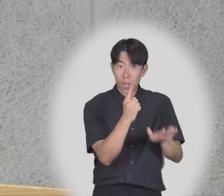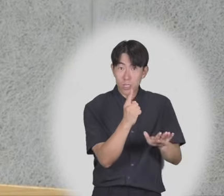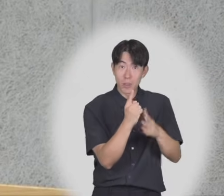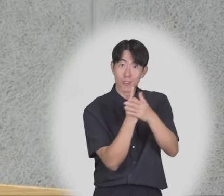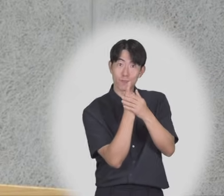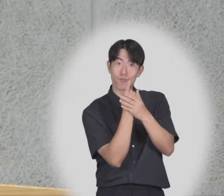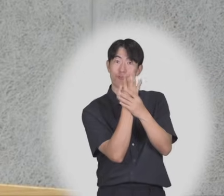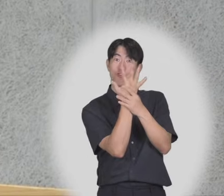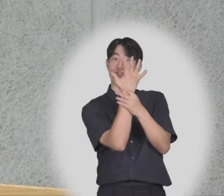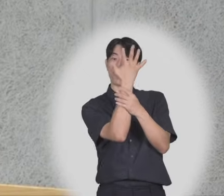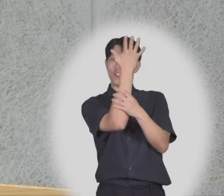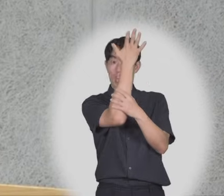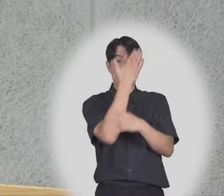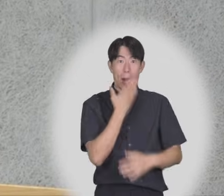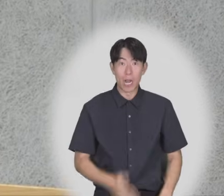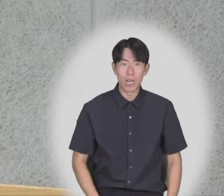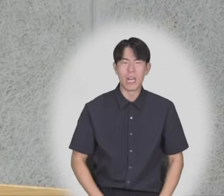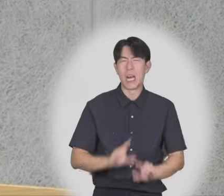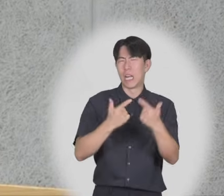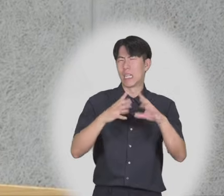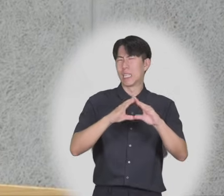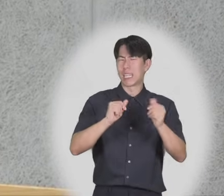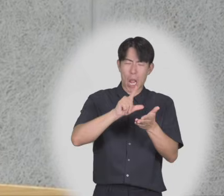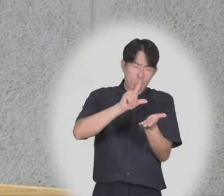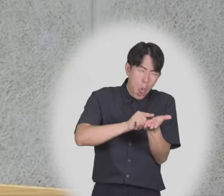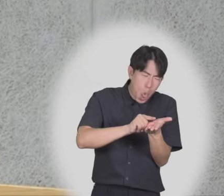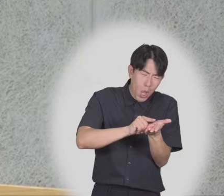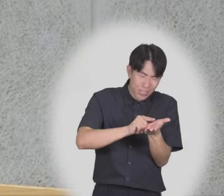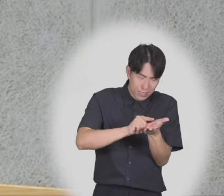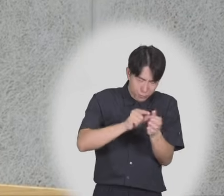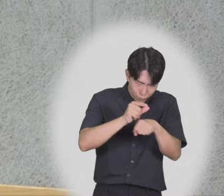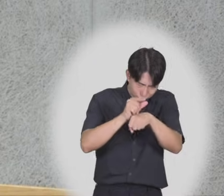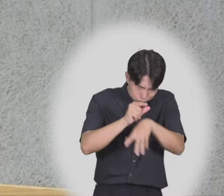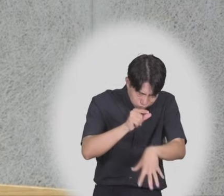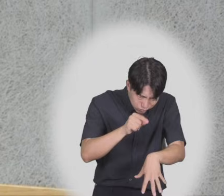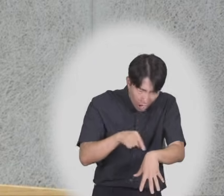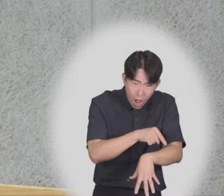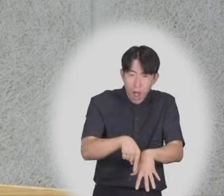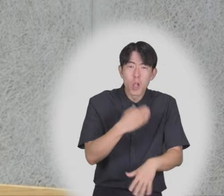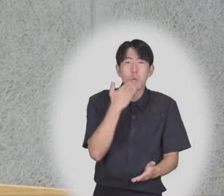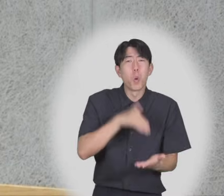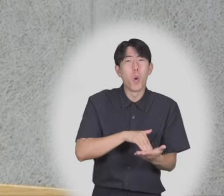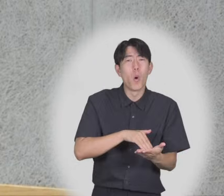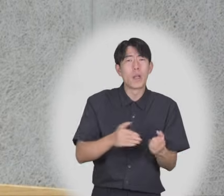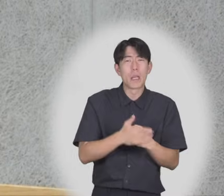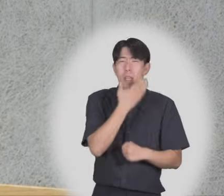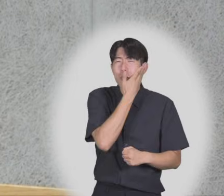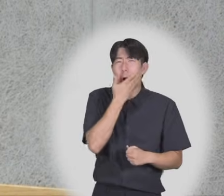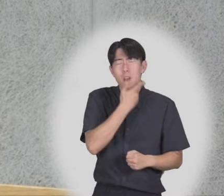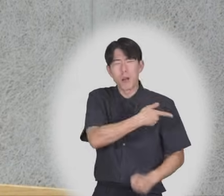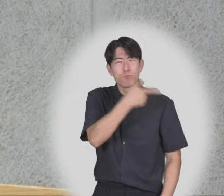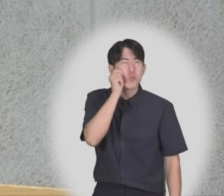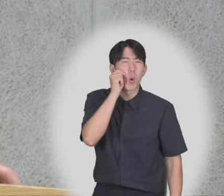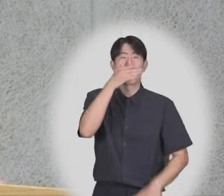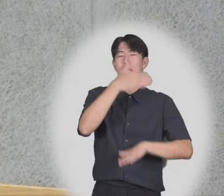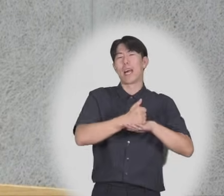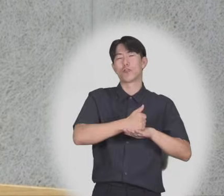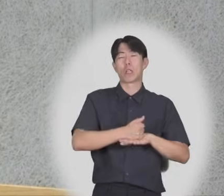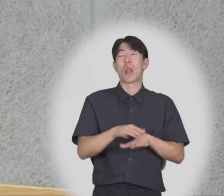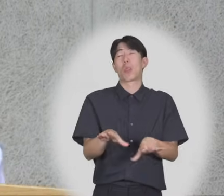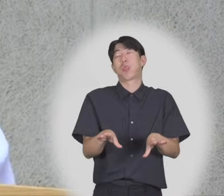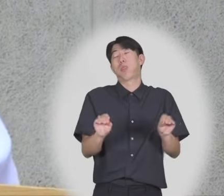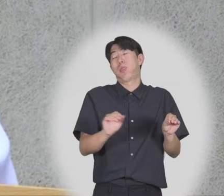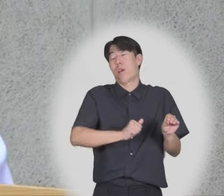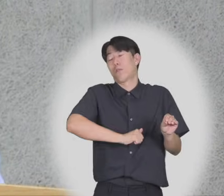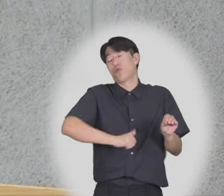하는데 이제 땅이 깊지 못하고 금방 안반에 부딪히게 되니까 양분을 흡수할 수가 없는 거죠. 그래서 메말라